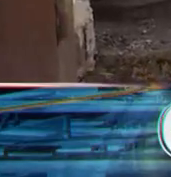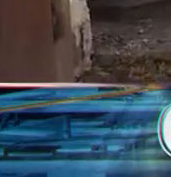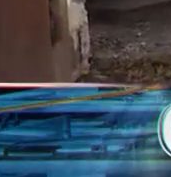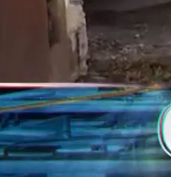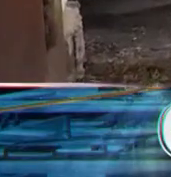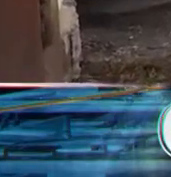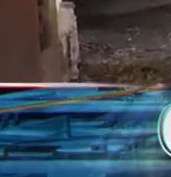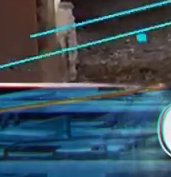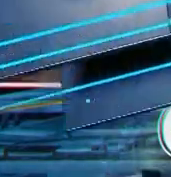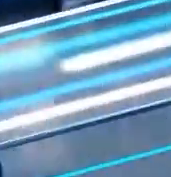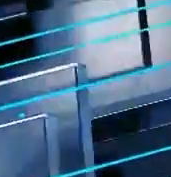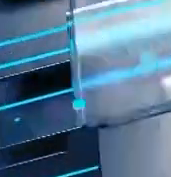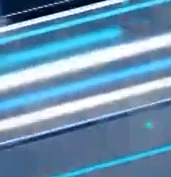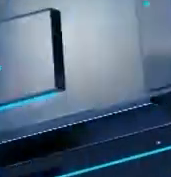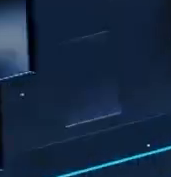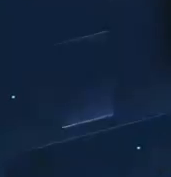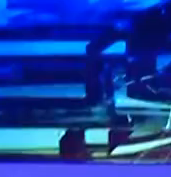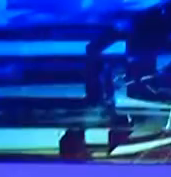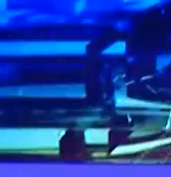и средствами защиты.